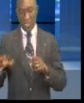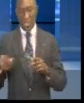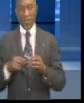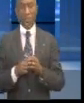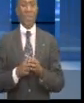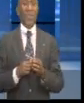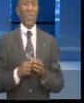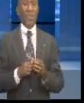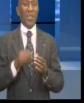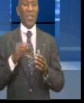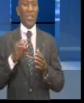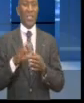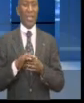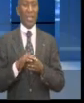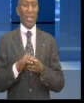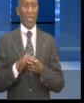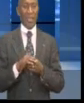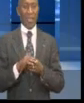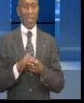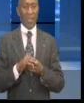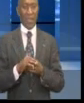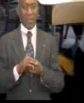danger. Un sujet de Jean-Paul Malimba.